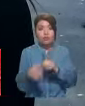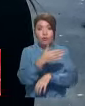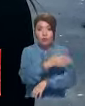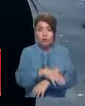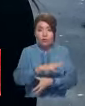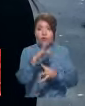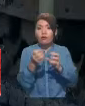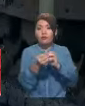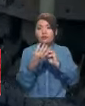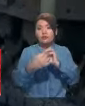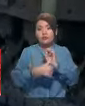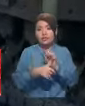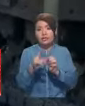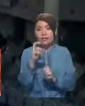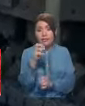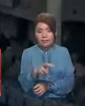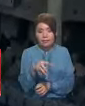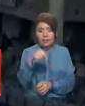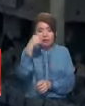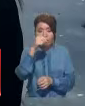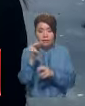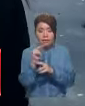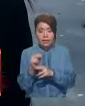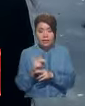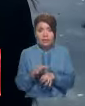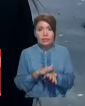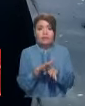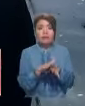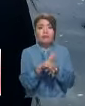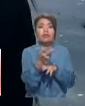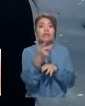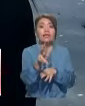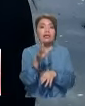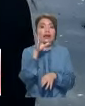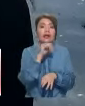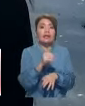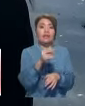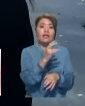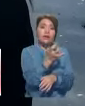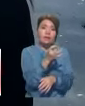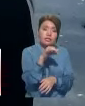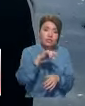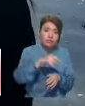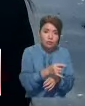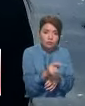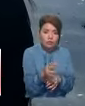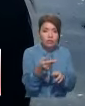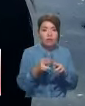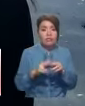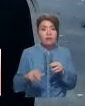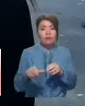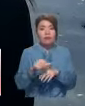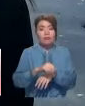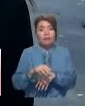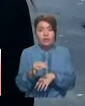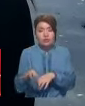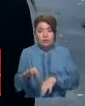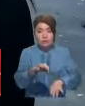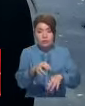протяженность 46 километров. В этом году текущий ремонт ведется тремя способами. Это ямочный ремонт, маршрутный